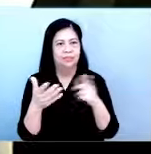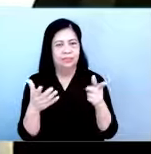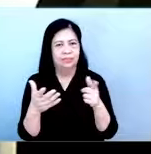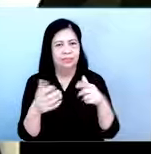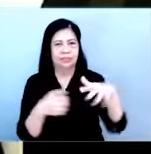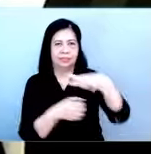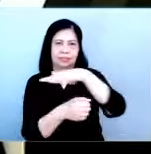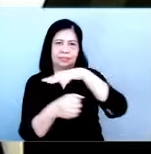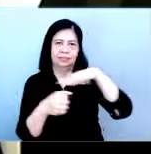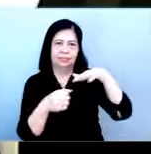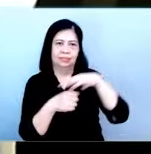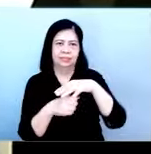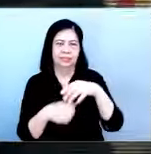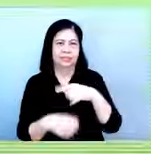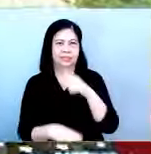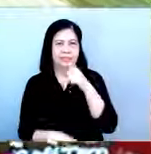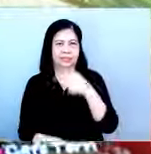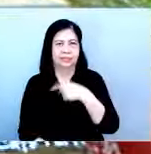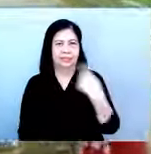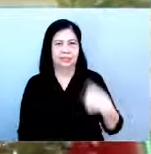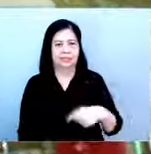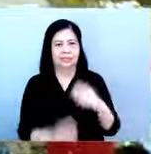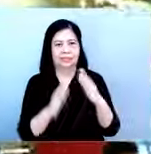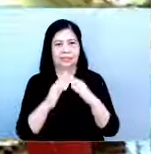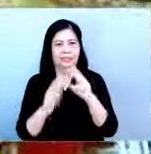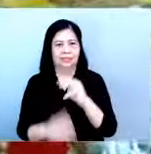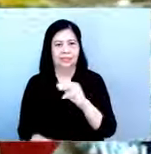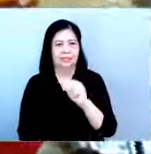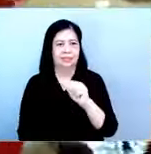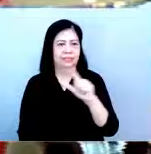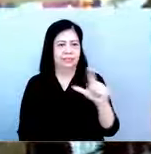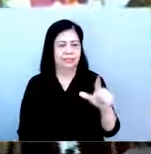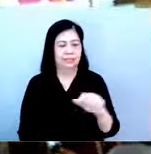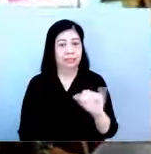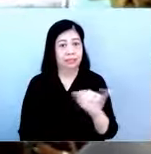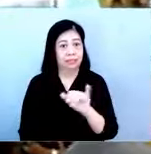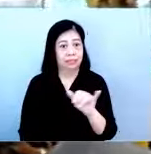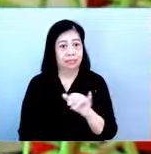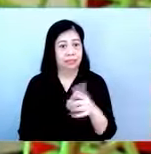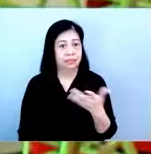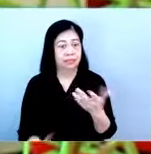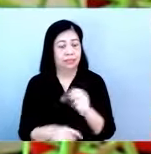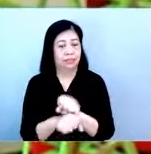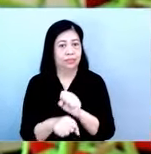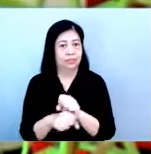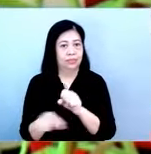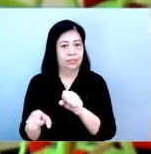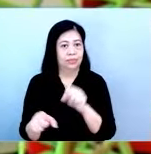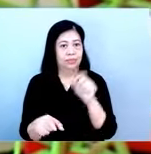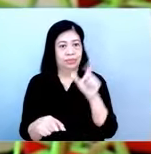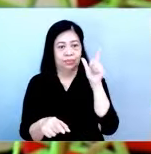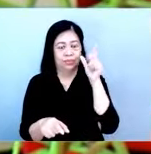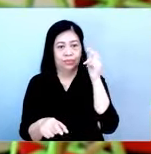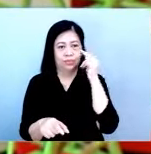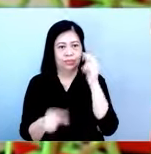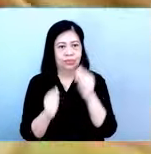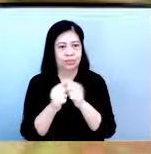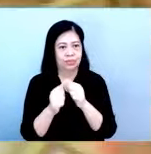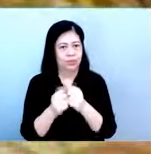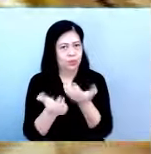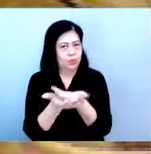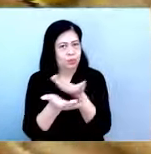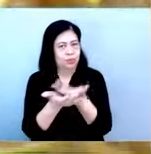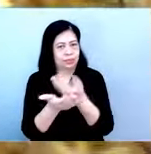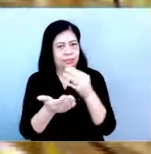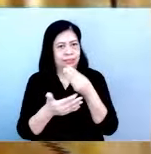space of Lucky Chinatown Mall. At gaya ng iba pang obra ni Nu, gawa rin sa mga unconventional